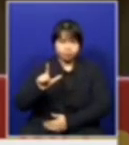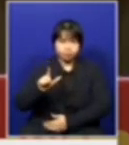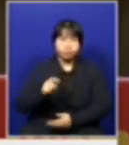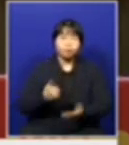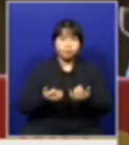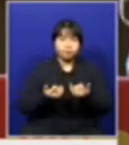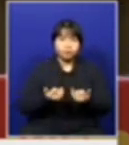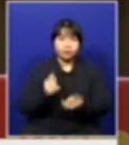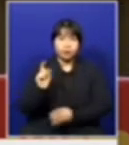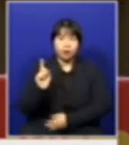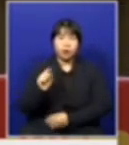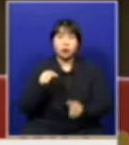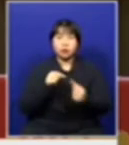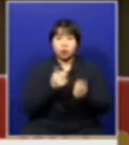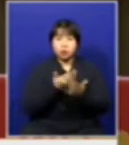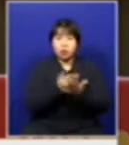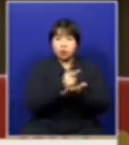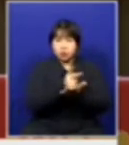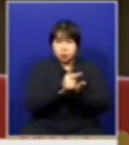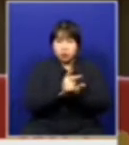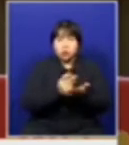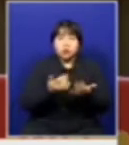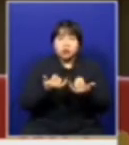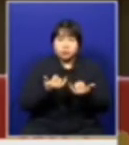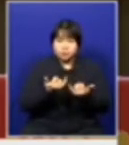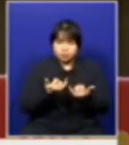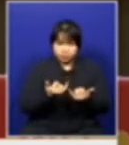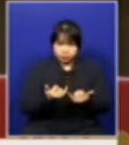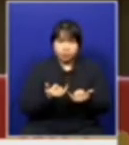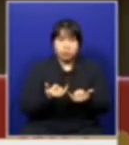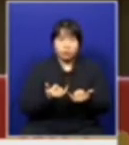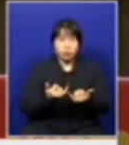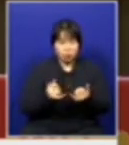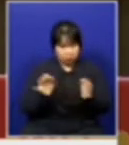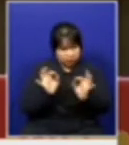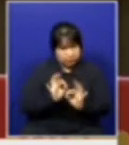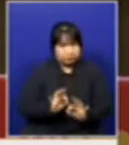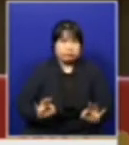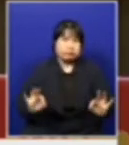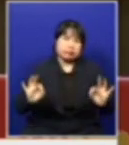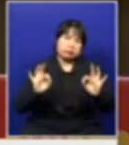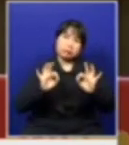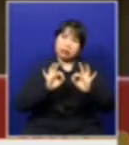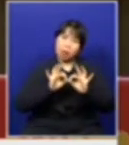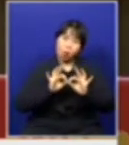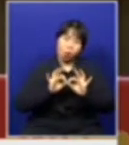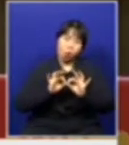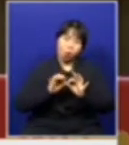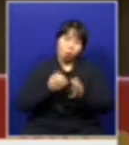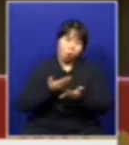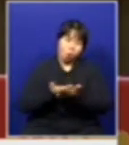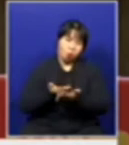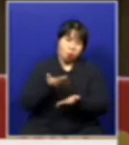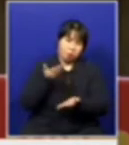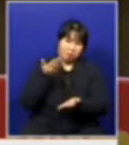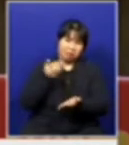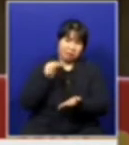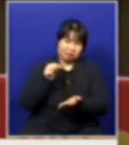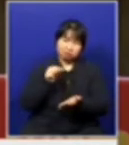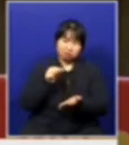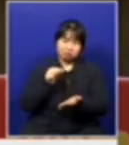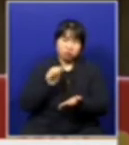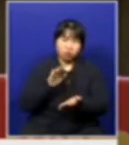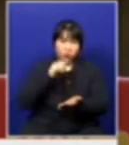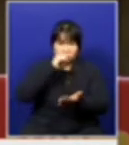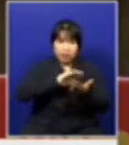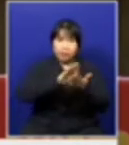คะการกู้เงินครั้งนี้เป็นการกู้เงินครั้งใหญ่ที่สุดเท่าที่เราเคยมีมาในประเทศของเราความ